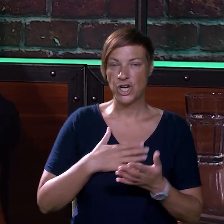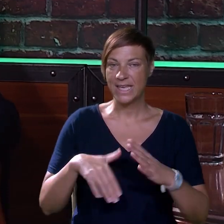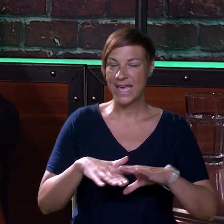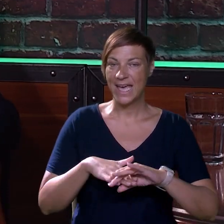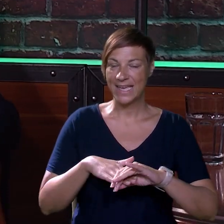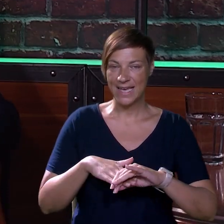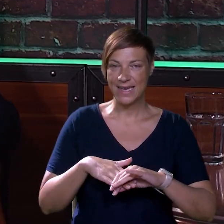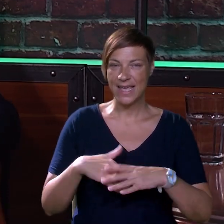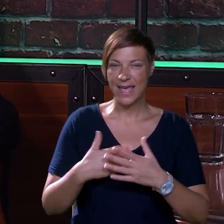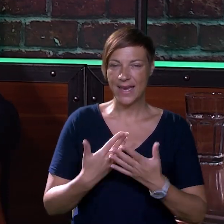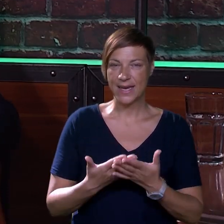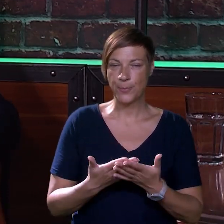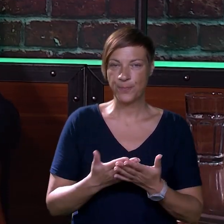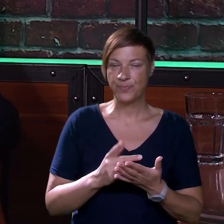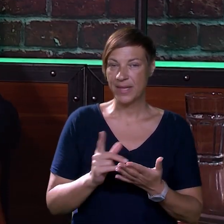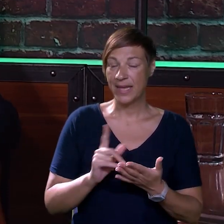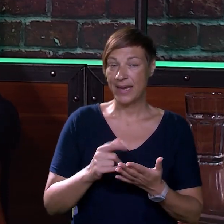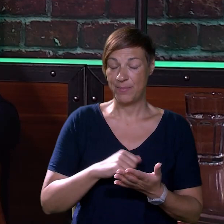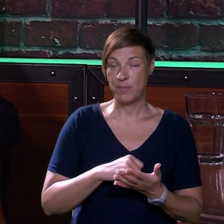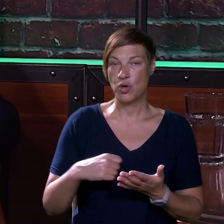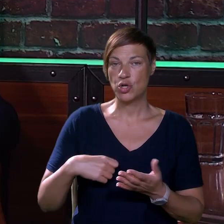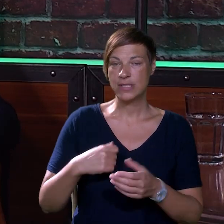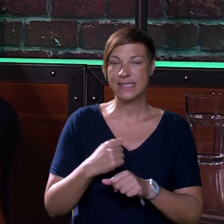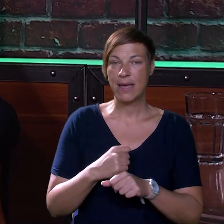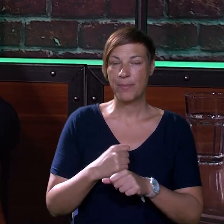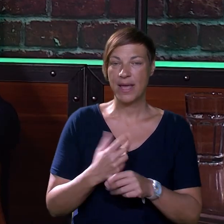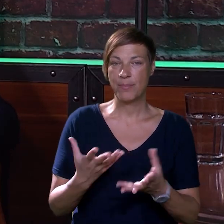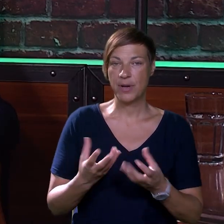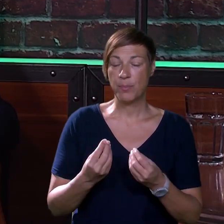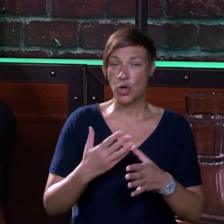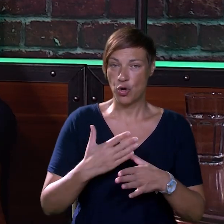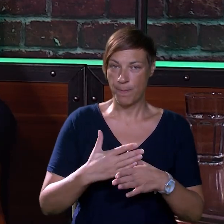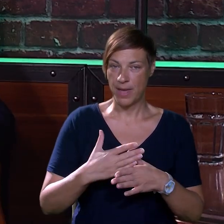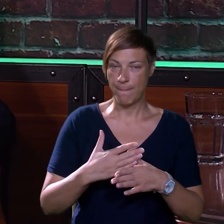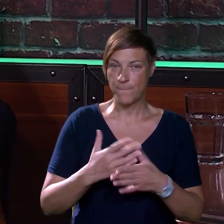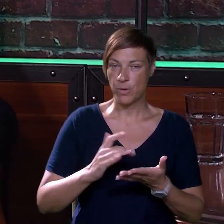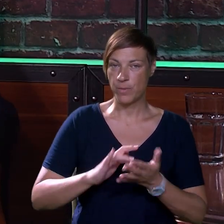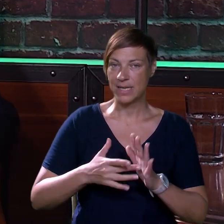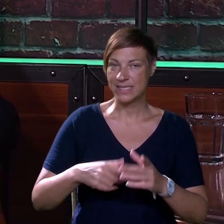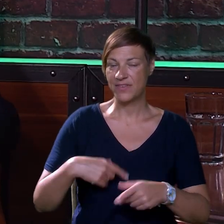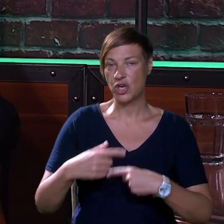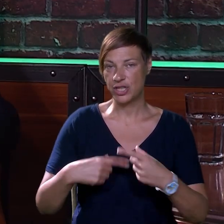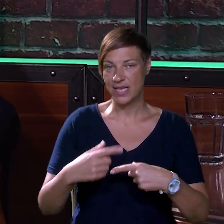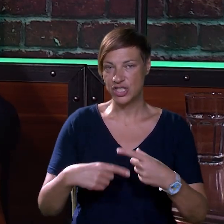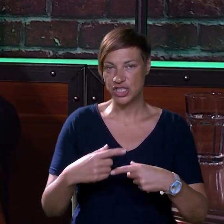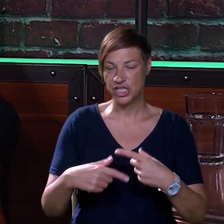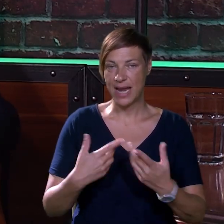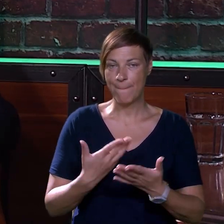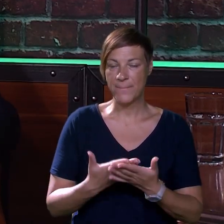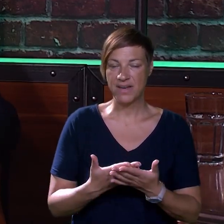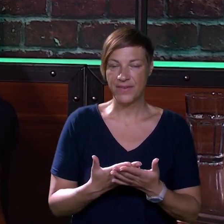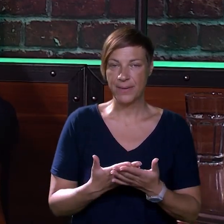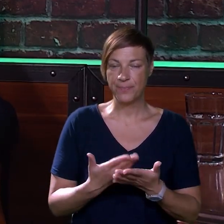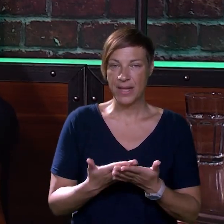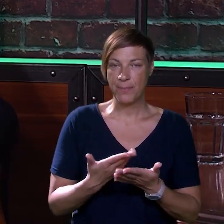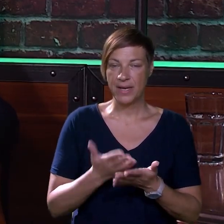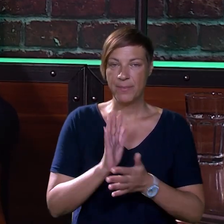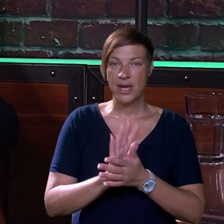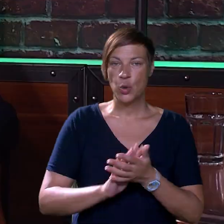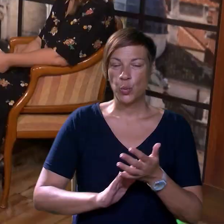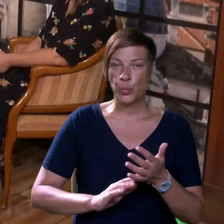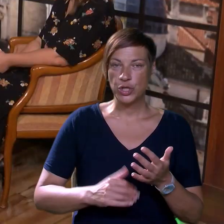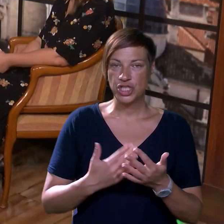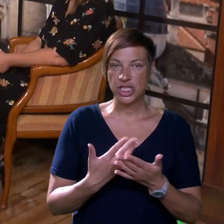moja karijera, ona je, ne bi to mogao sam napraviti. Mnogo ljudi je pomoglo da se svi ti kotačići naprave. Na primjer, u